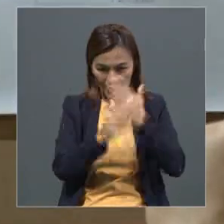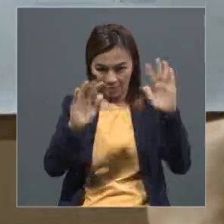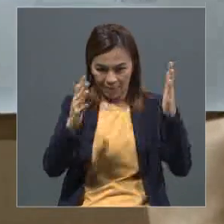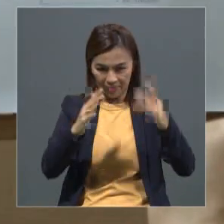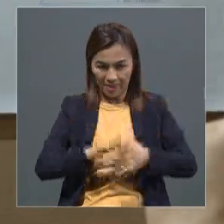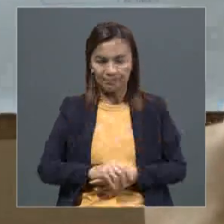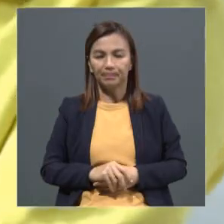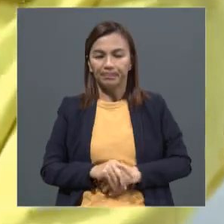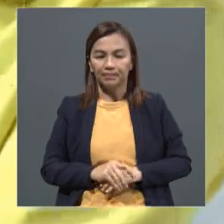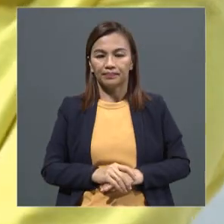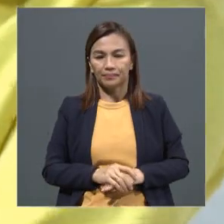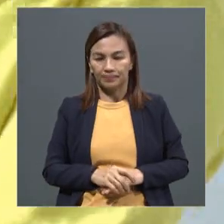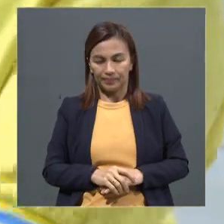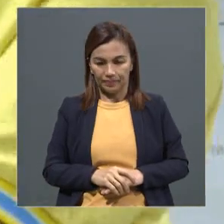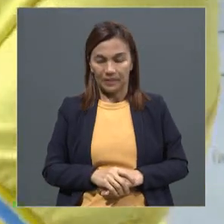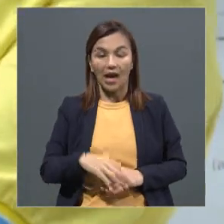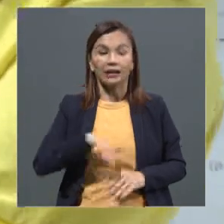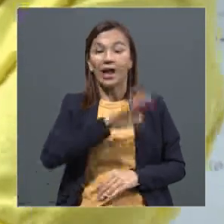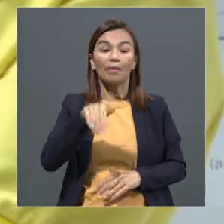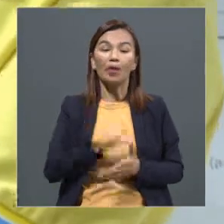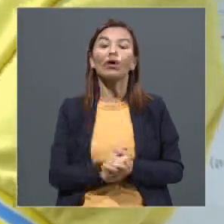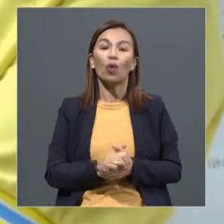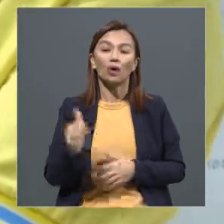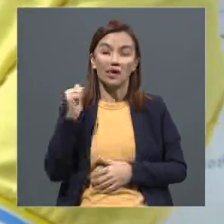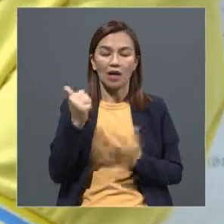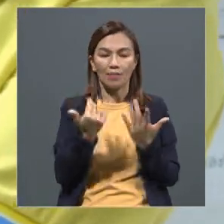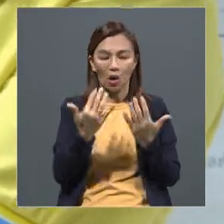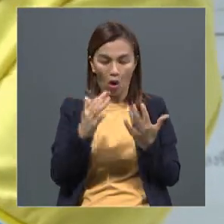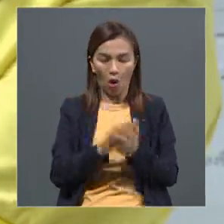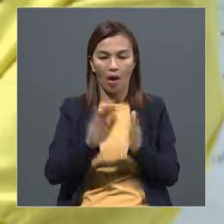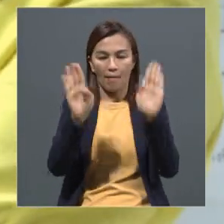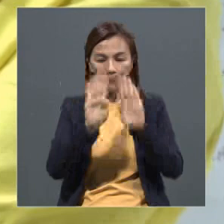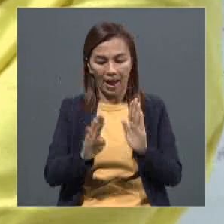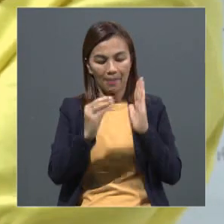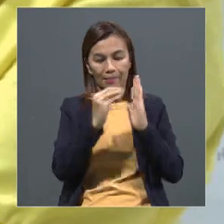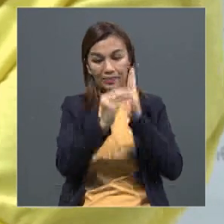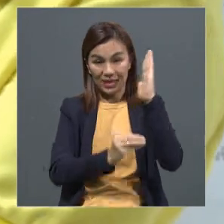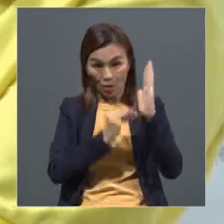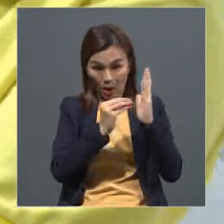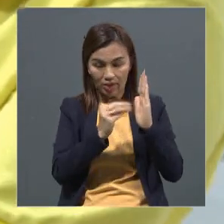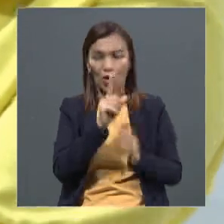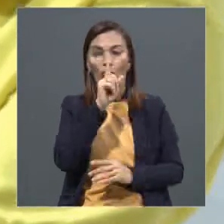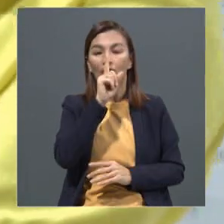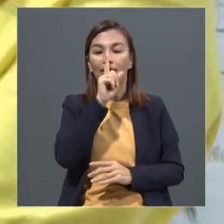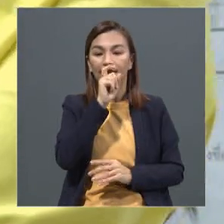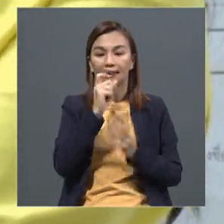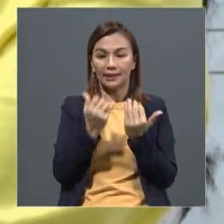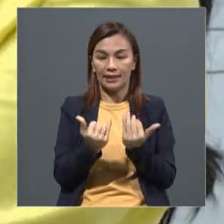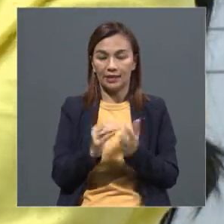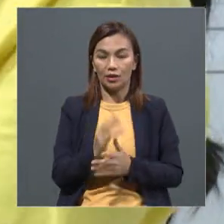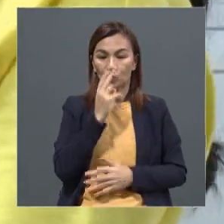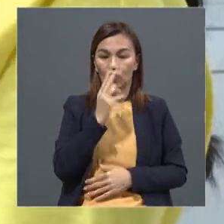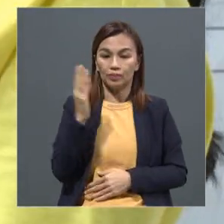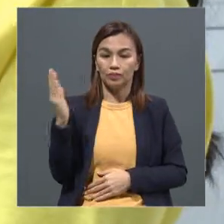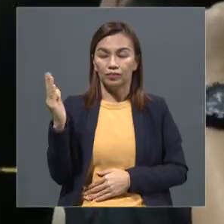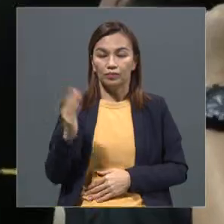ผลใดๆนะครับเพราะฉะนั้นทุกอย่างก็ตามเดิมรอการคัดเลือกระดับจังหวัดวันอาทิตย์ที่จะถึงนี้ลองฟังเสียงเลขากกต